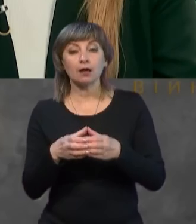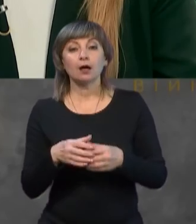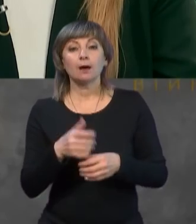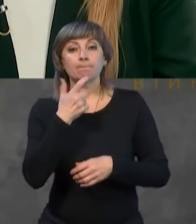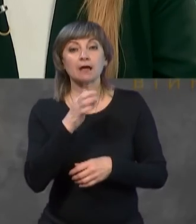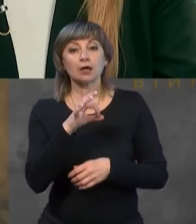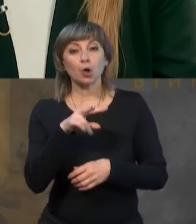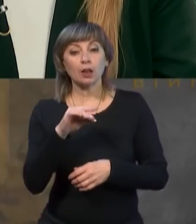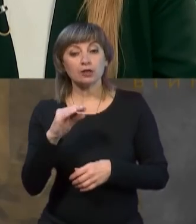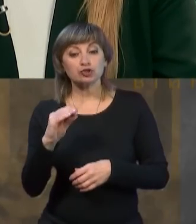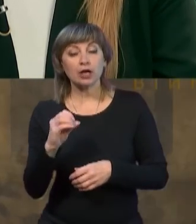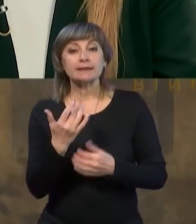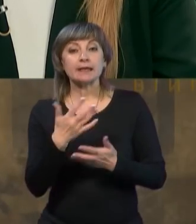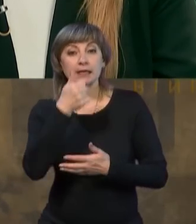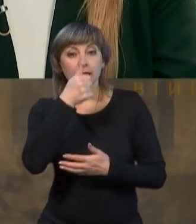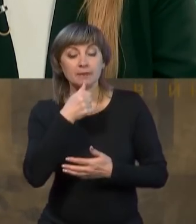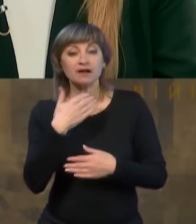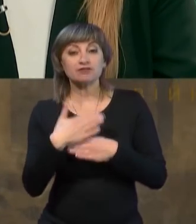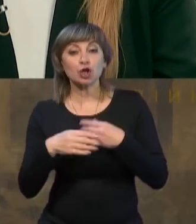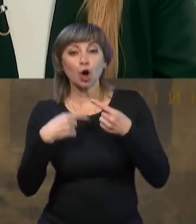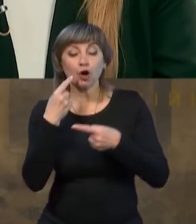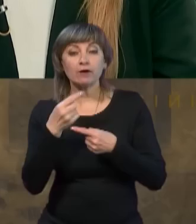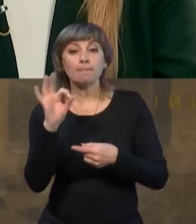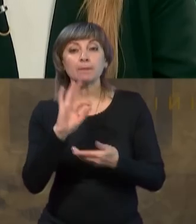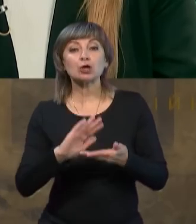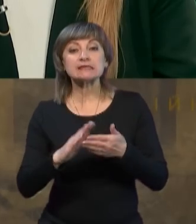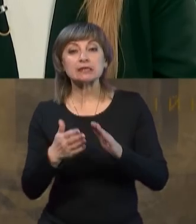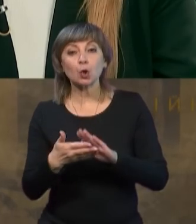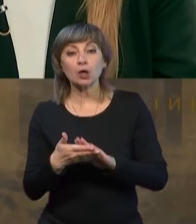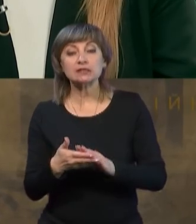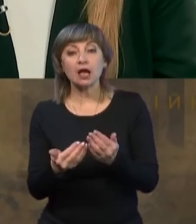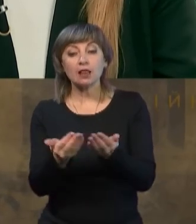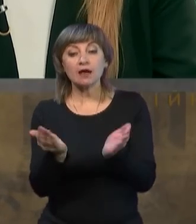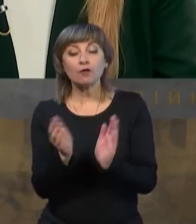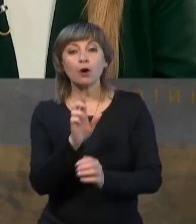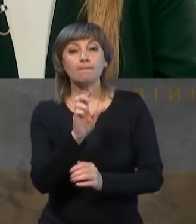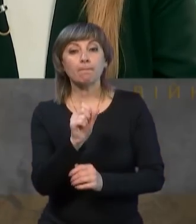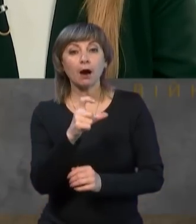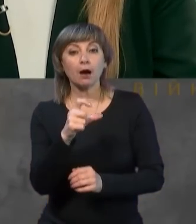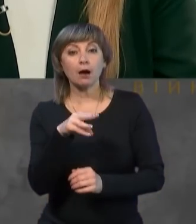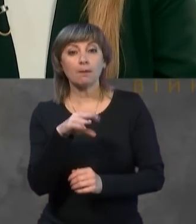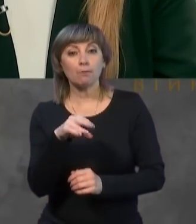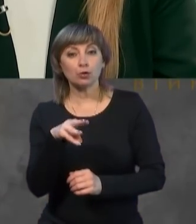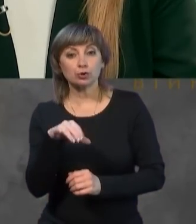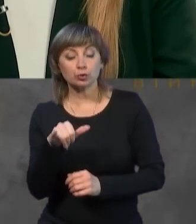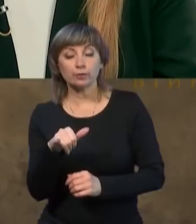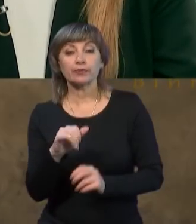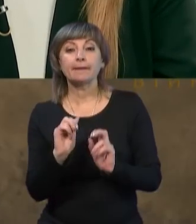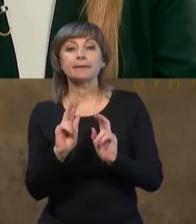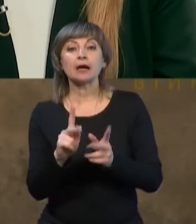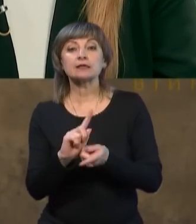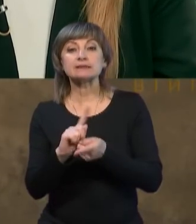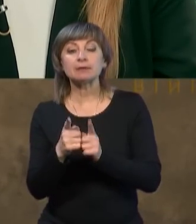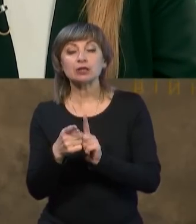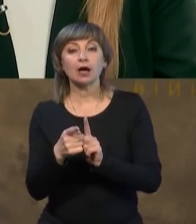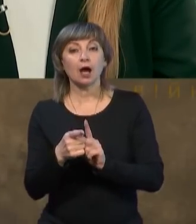і ми вже декілька місяців говоримо про ситуацію навколо Бахмуту. Як зміна